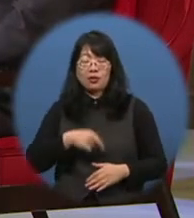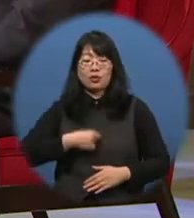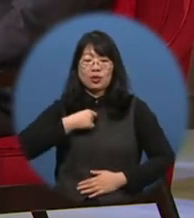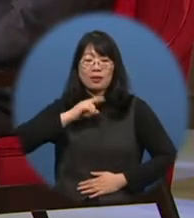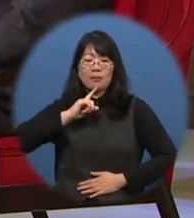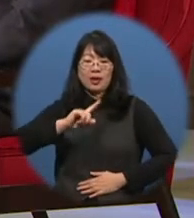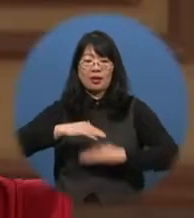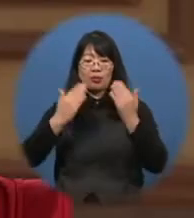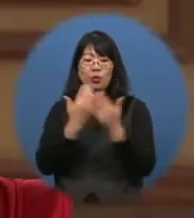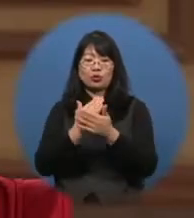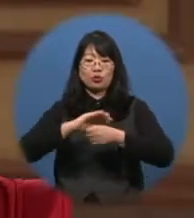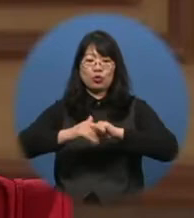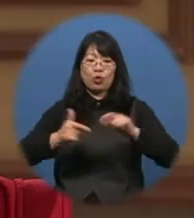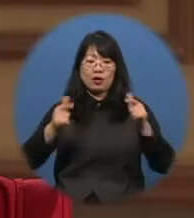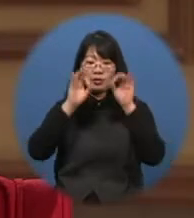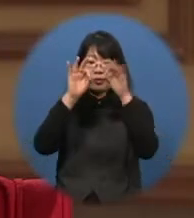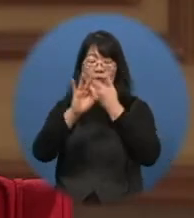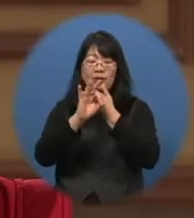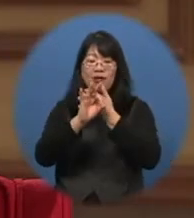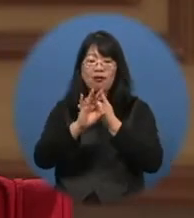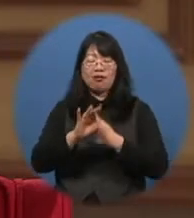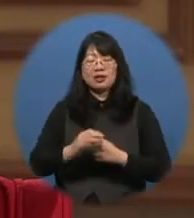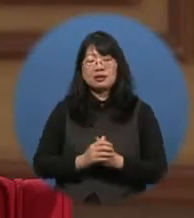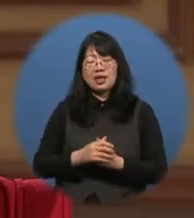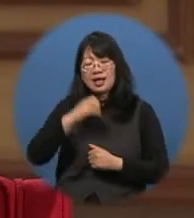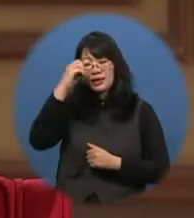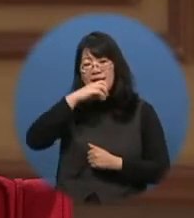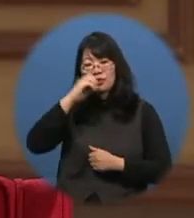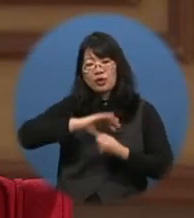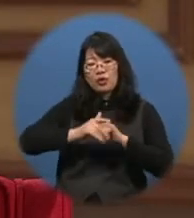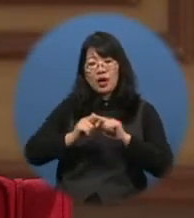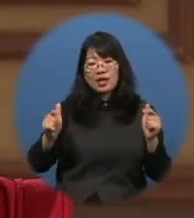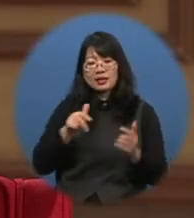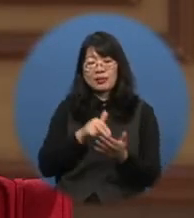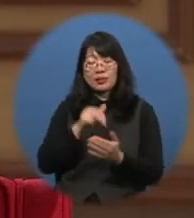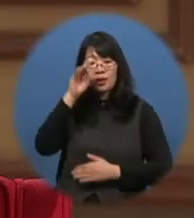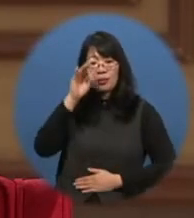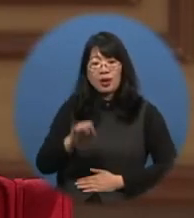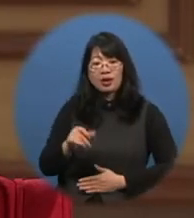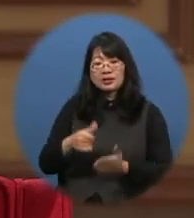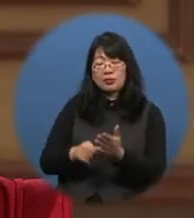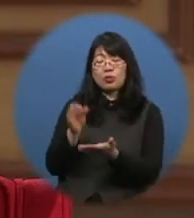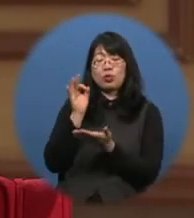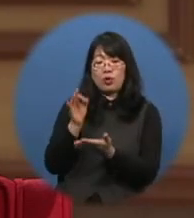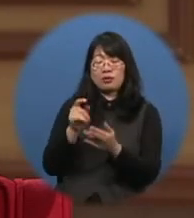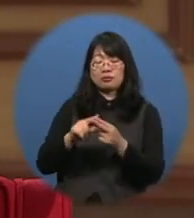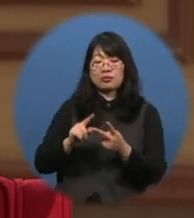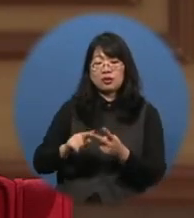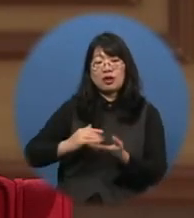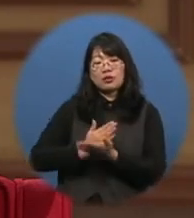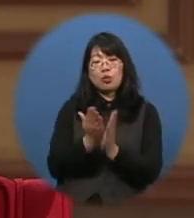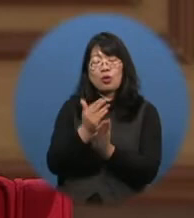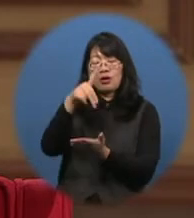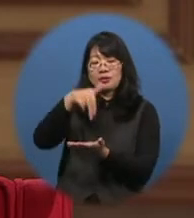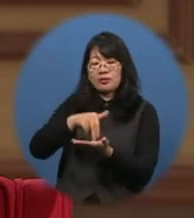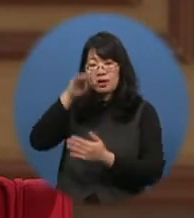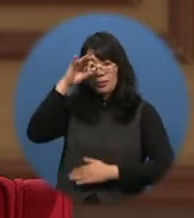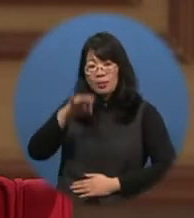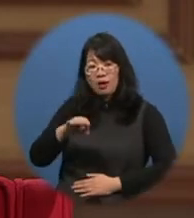사실은 이제 모든 과일이 생과일 상태에서 먹는 게 제품 가치라든가 여러 가지